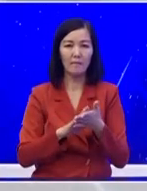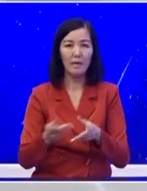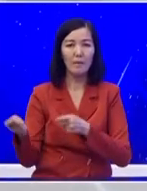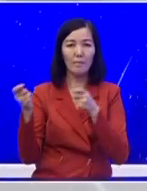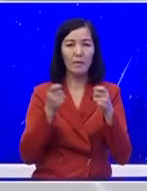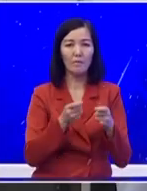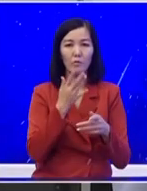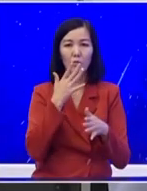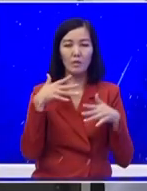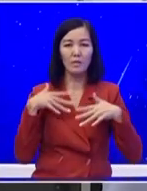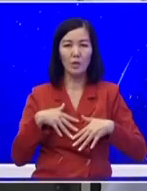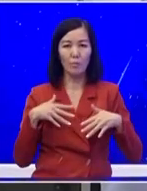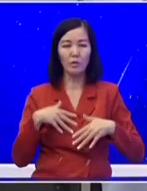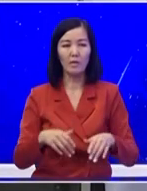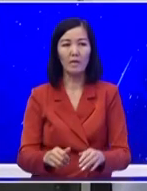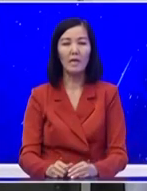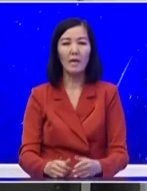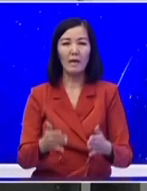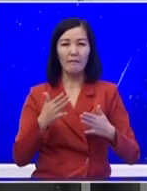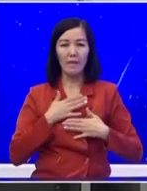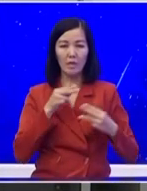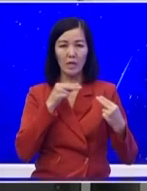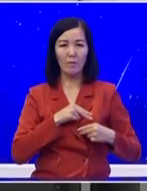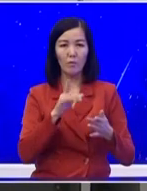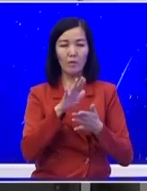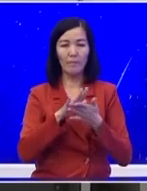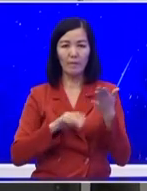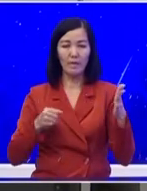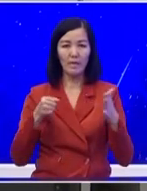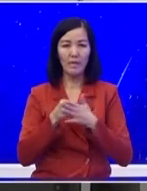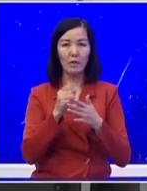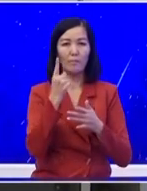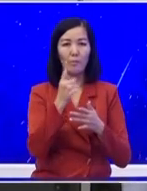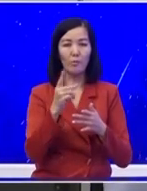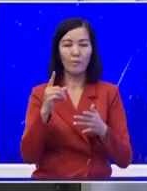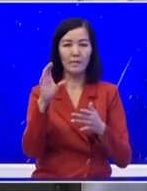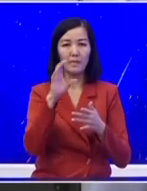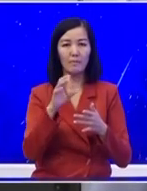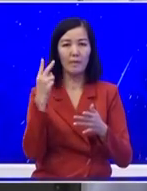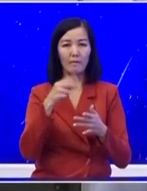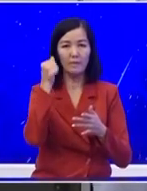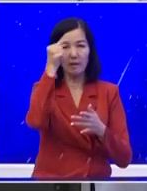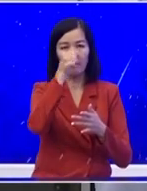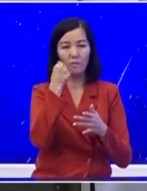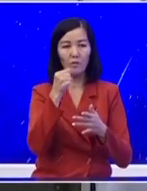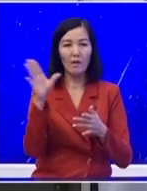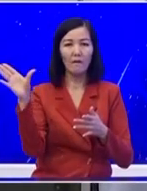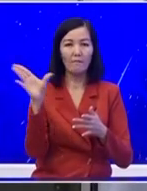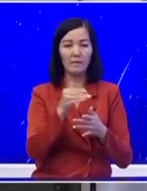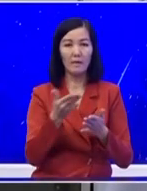из-за рубежа. Наша работа длится будет до 1 сентября 2020 года, так что всех